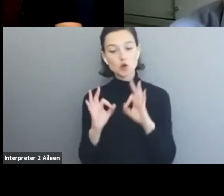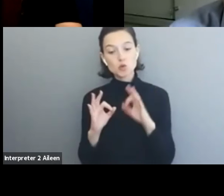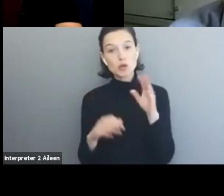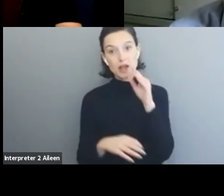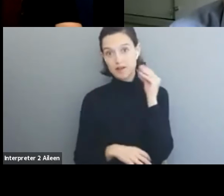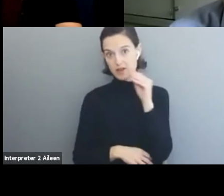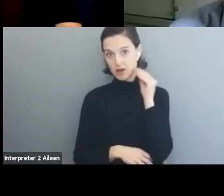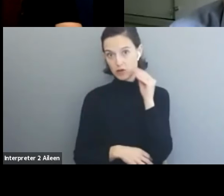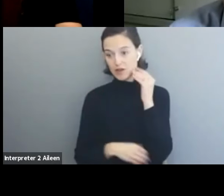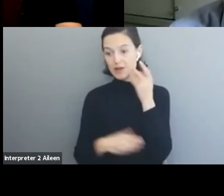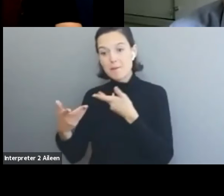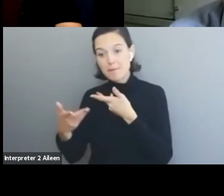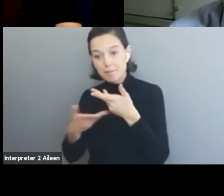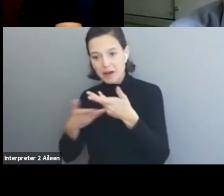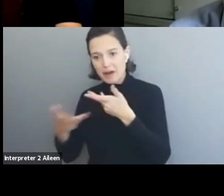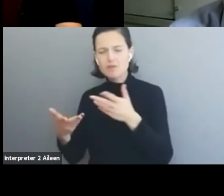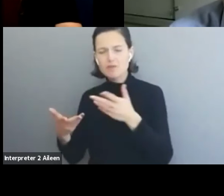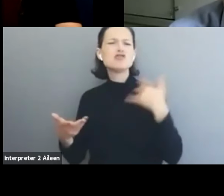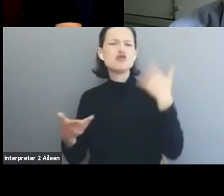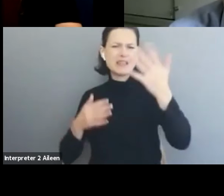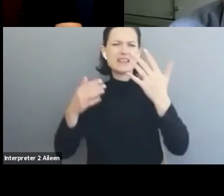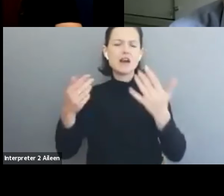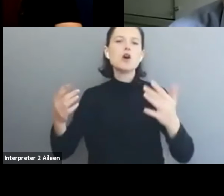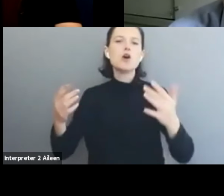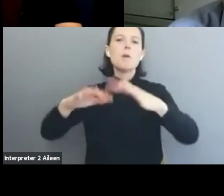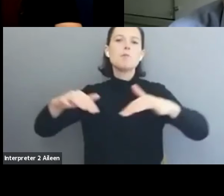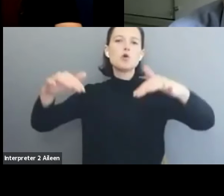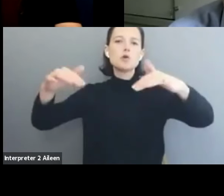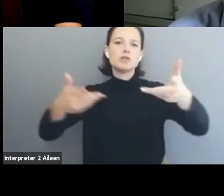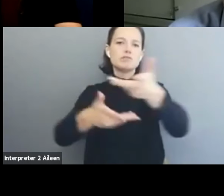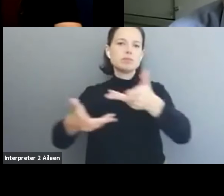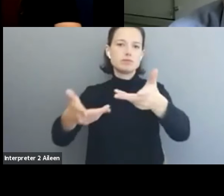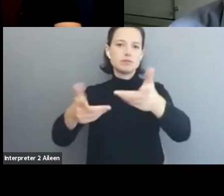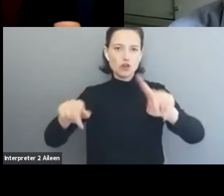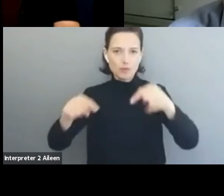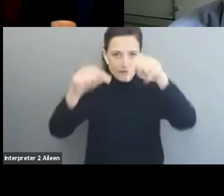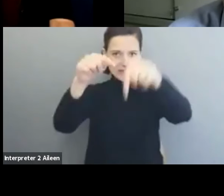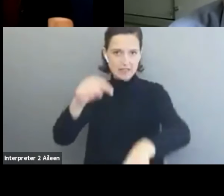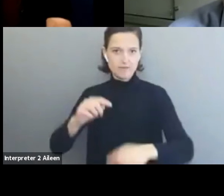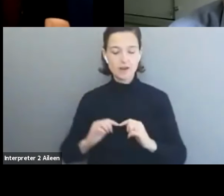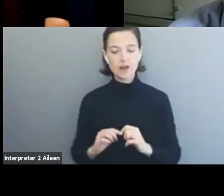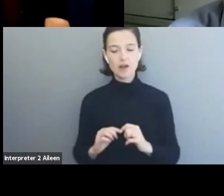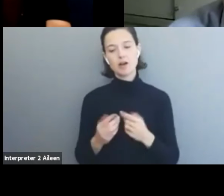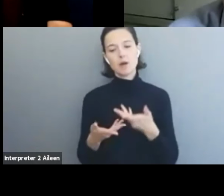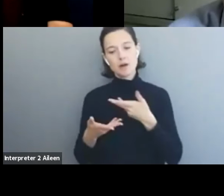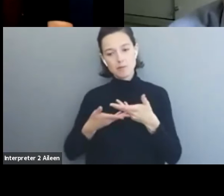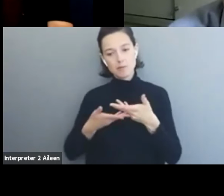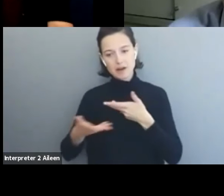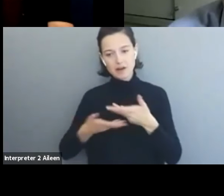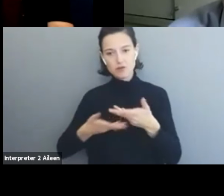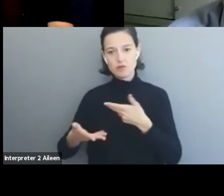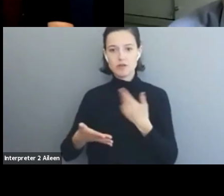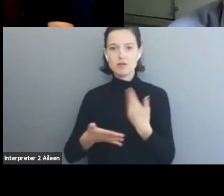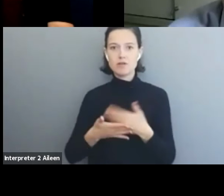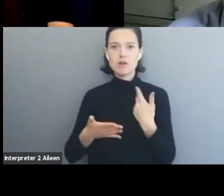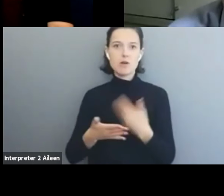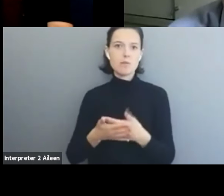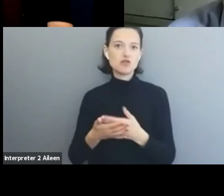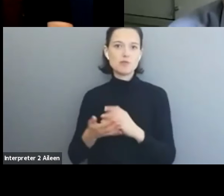danach noch auf dem Podium sein, vielleicht auch was dazu sagen, dass man immer eben sozusagen Betroffene oder Stakeholder zu Mittätern machen muss.